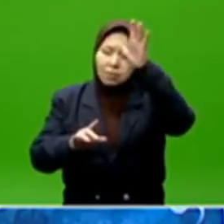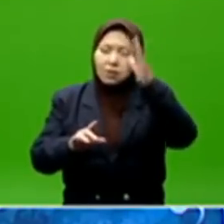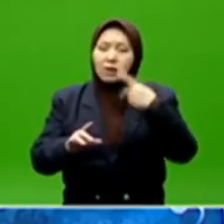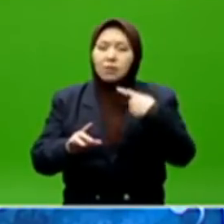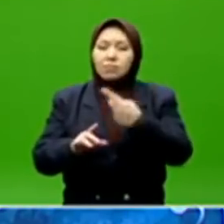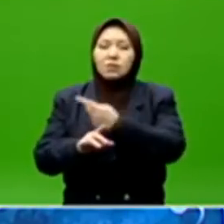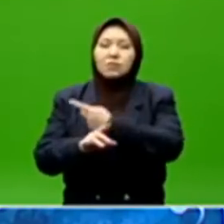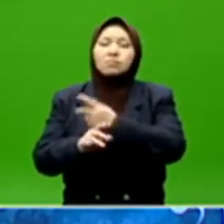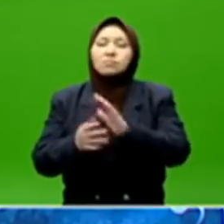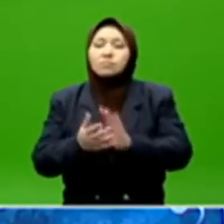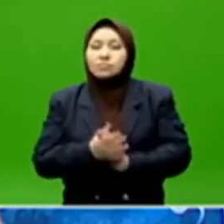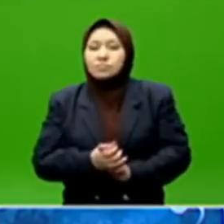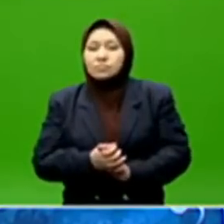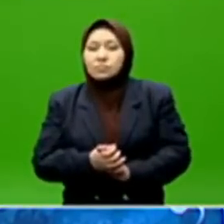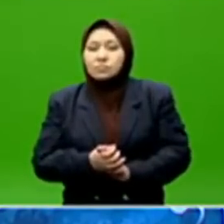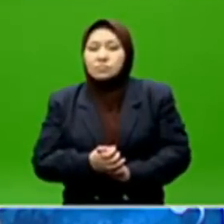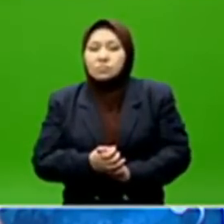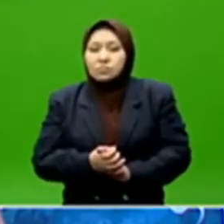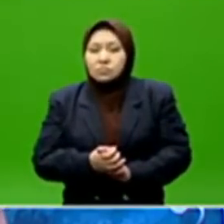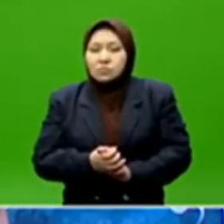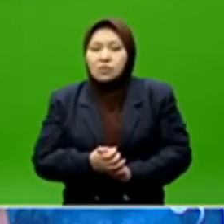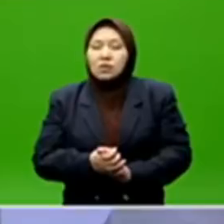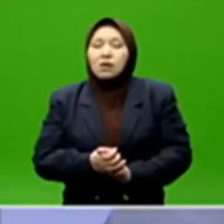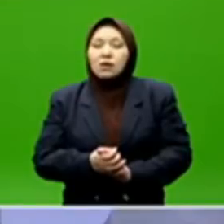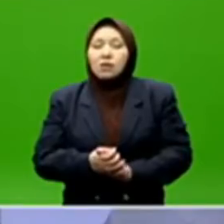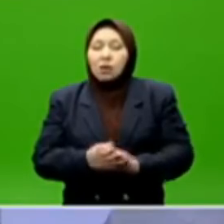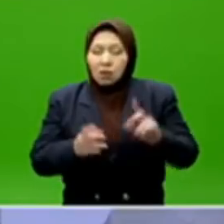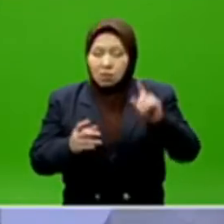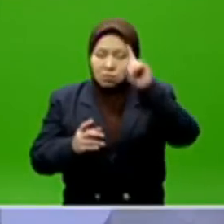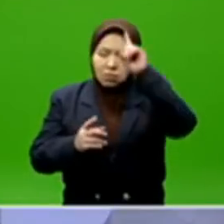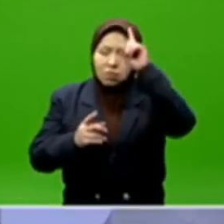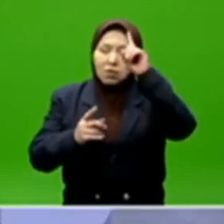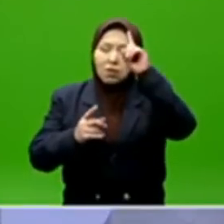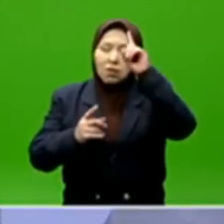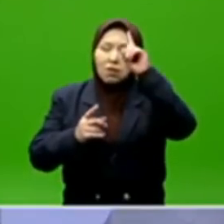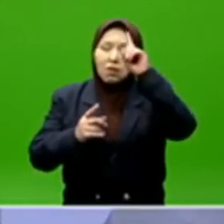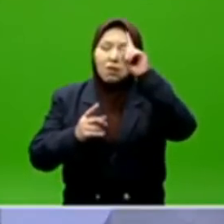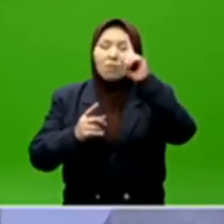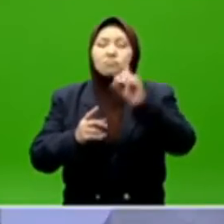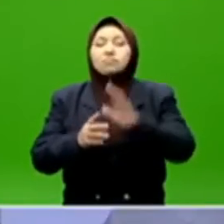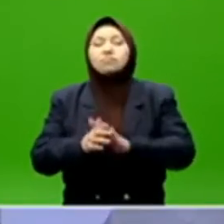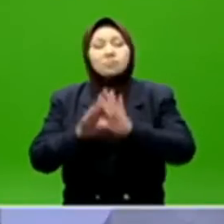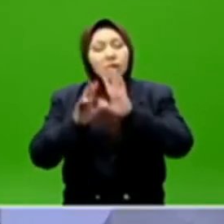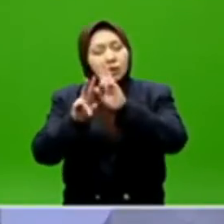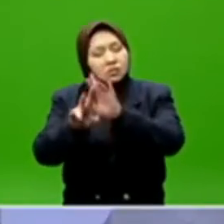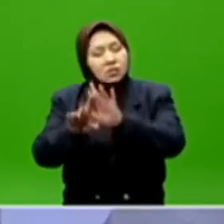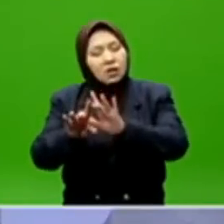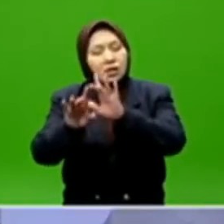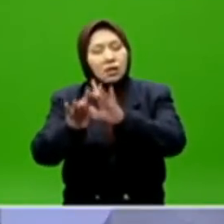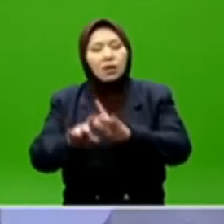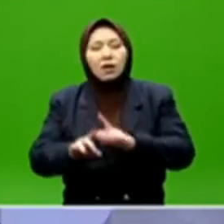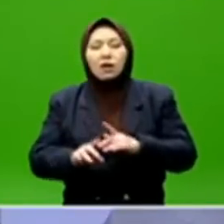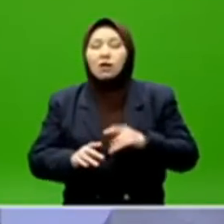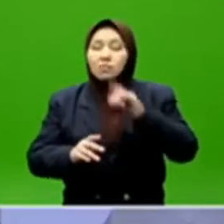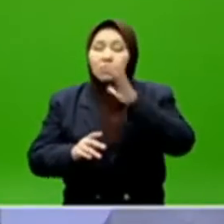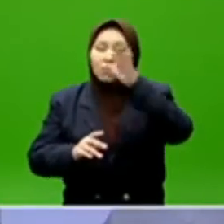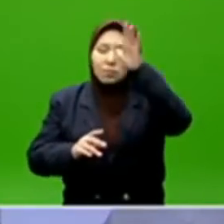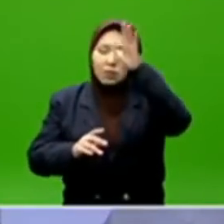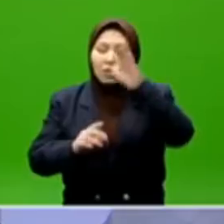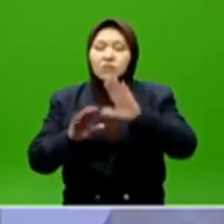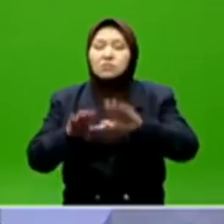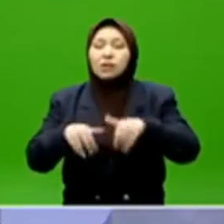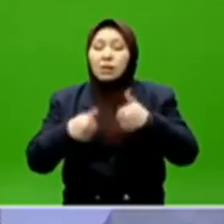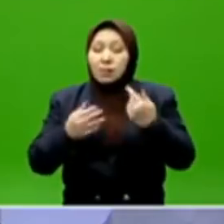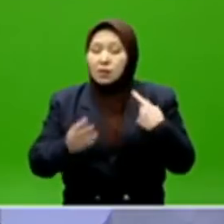ramai lah ustaz, ya. Rabbana ighfir lana dhunuba, rabbana ighfir lana wa liwalidayna warhamhum kama rabbawna